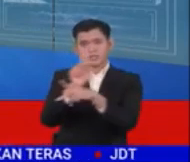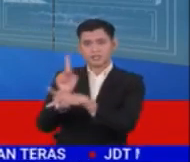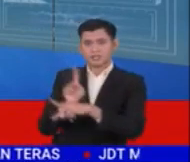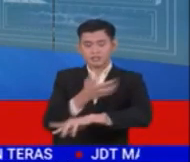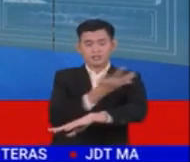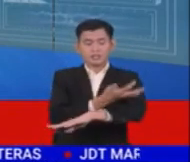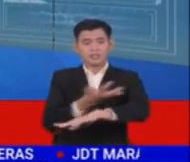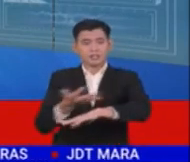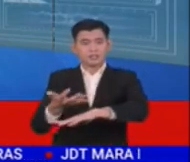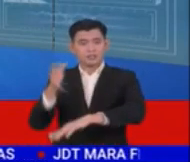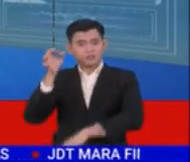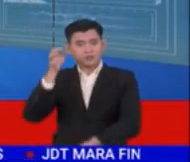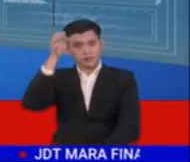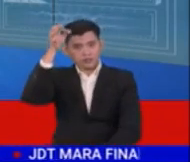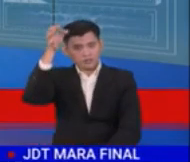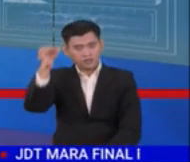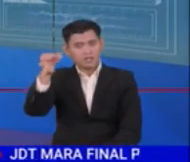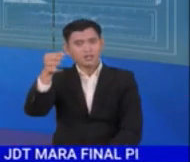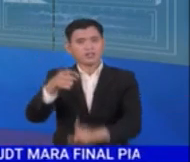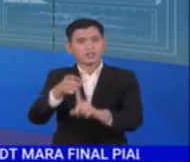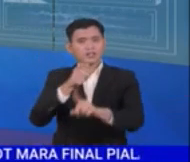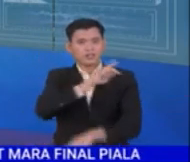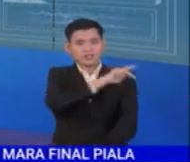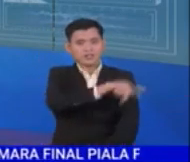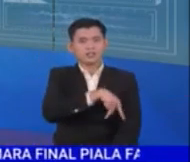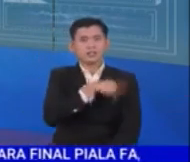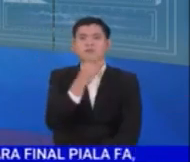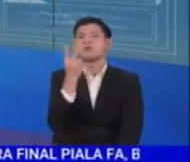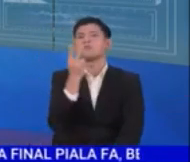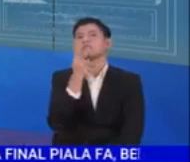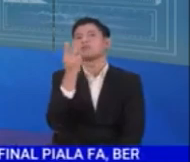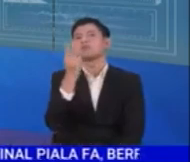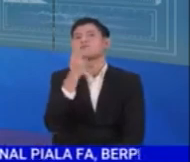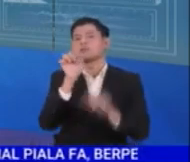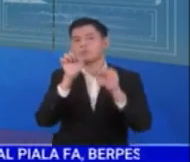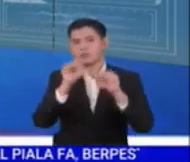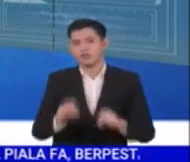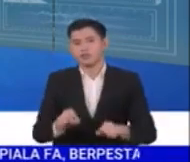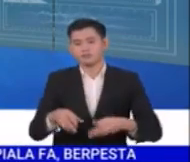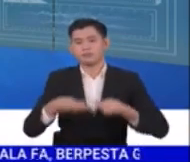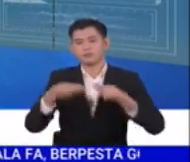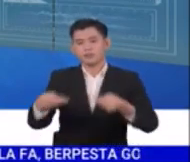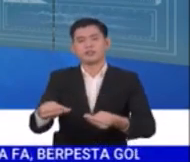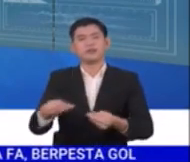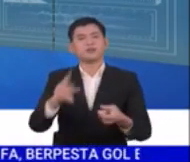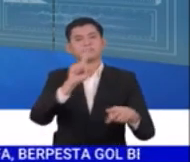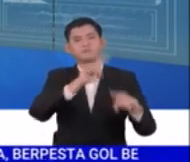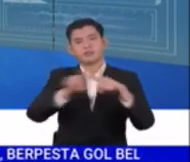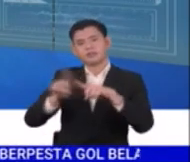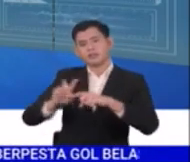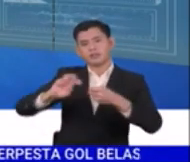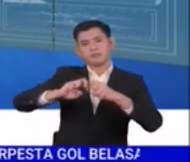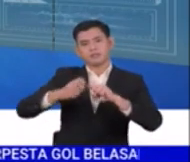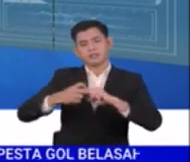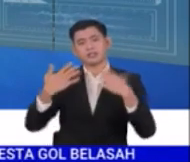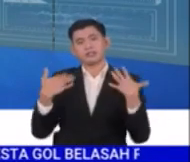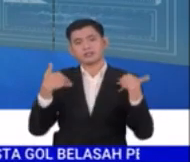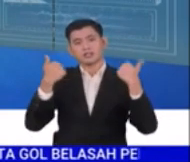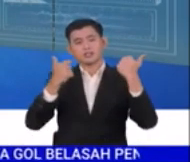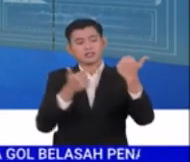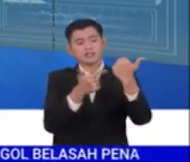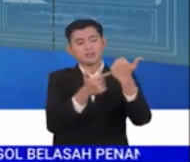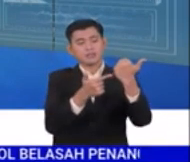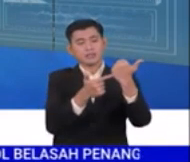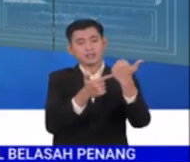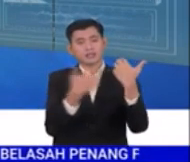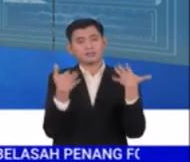Cendrawasih masa depan daripada tabiat merokok yang boleh membawa kepada pelbagai masalah kesehatan timbalan pengarah kesehatan